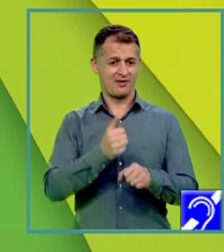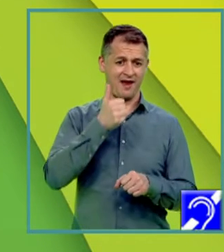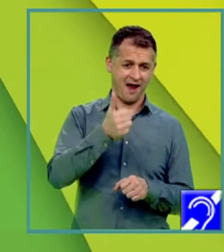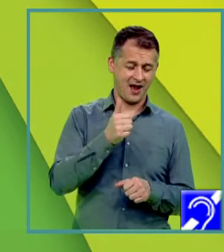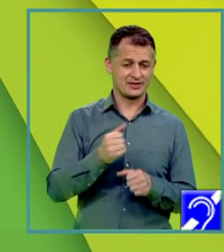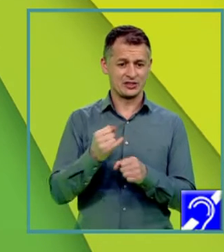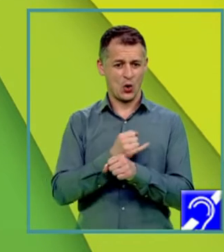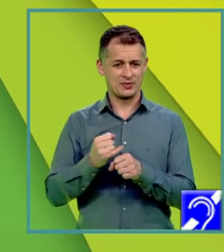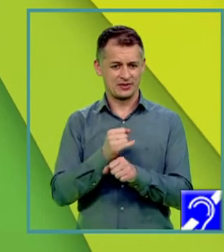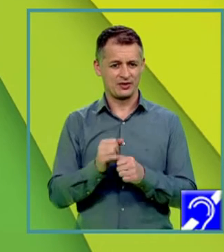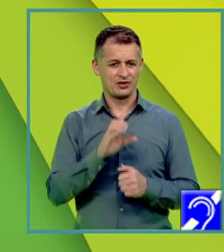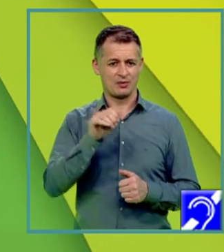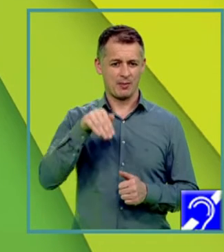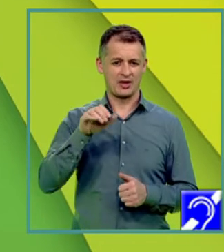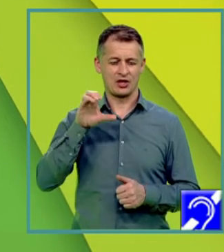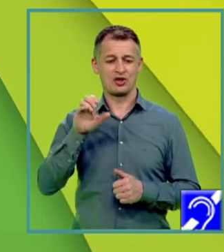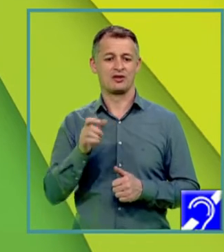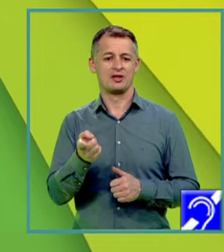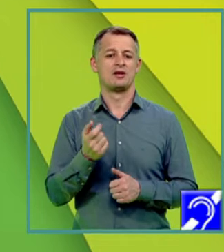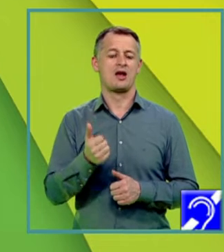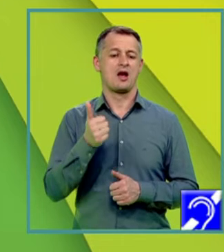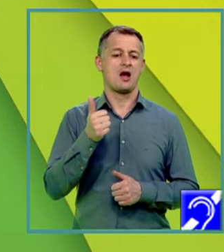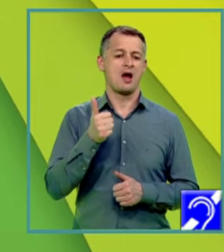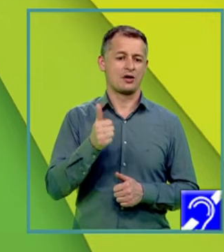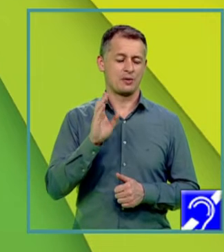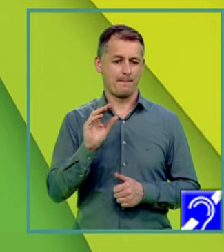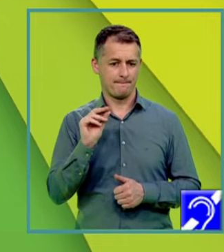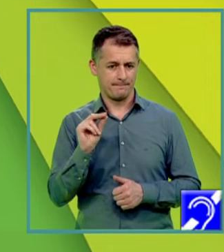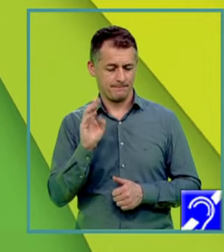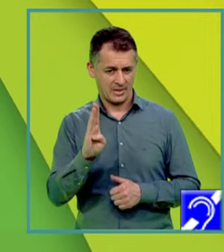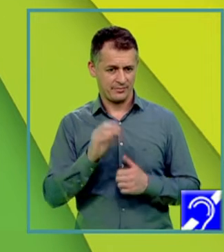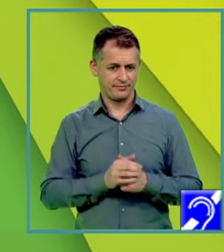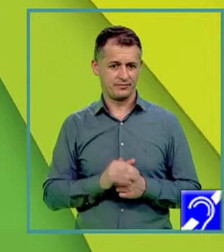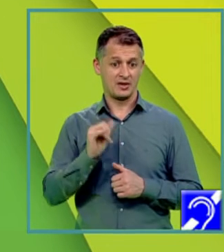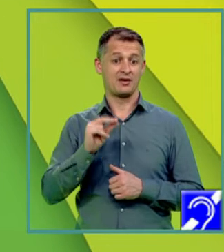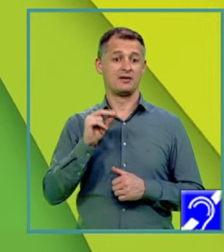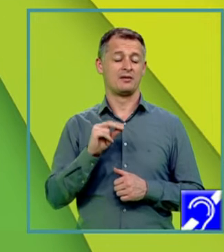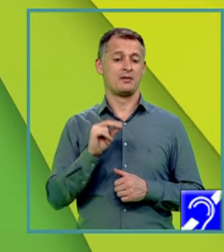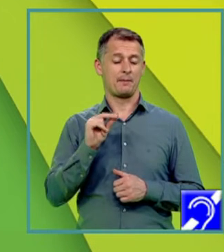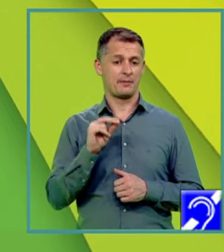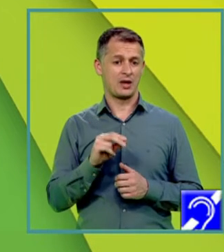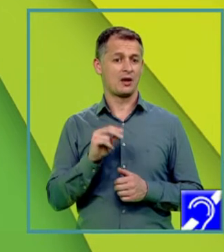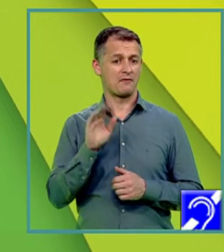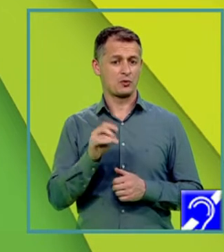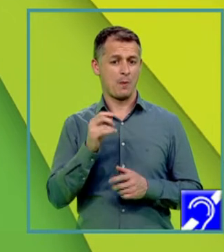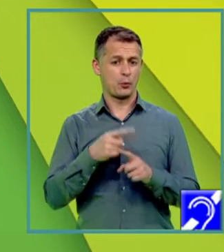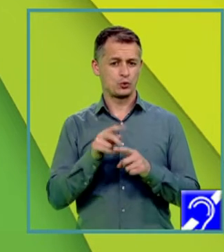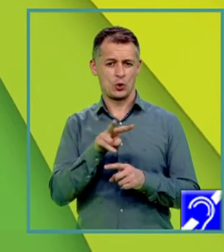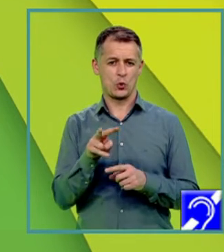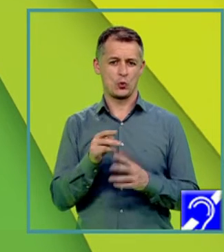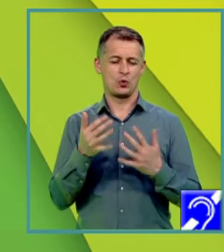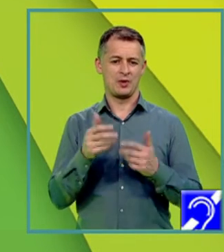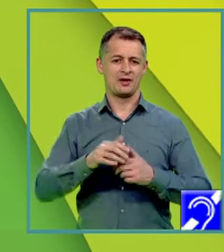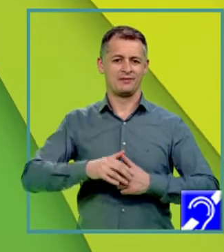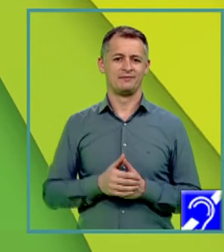asa Calculați cmmdc dintre a și b iar în variabila pe avem deja produsul celor două numere Deci